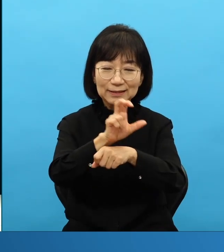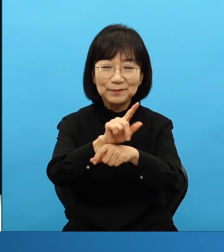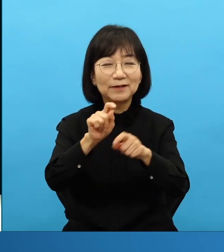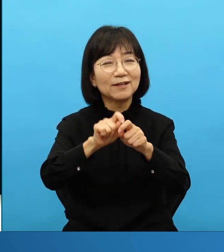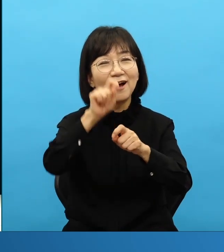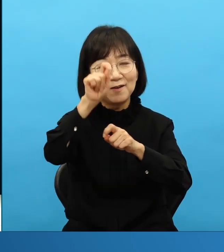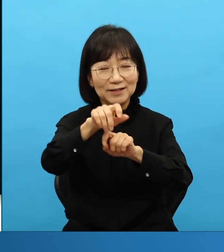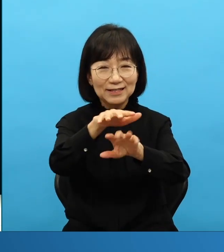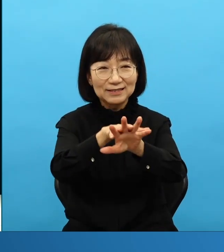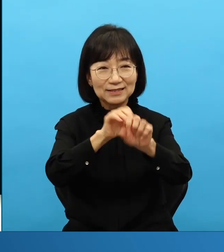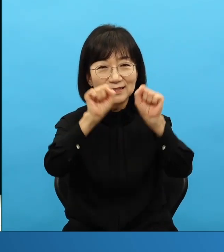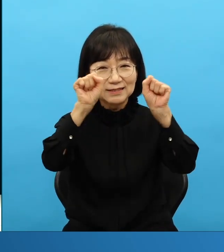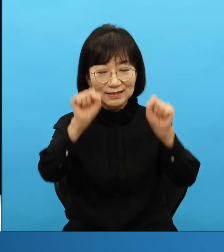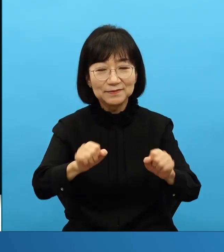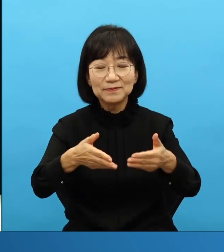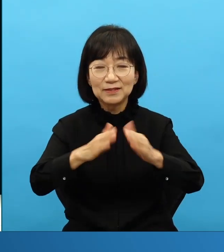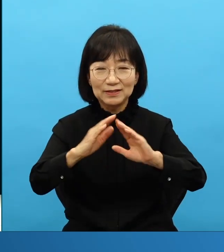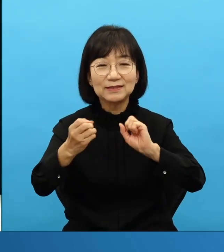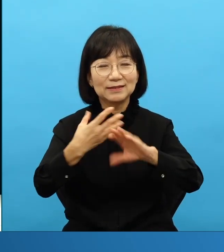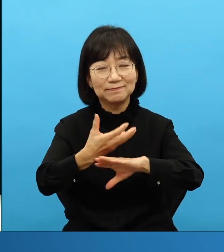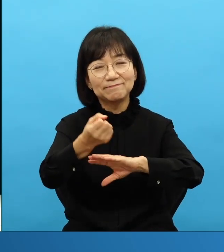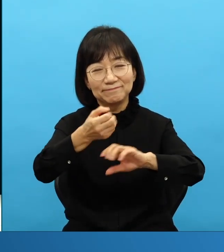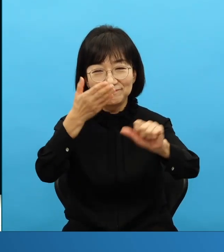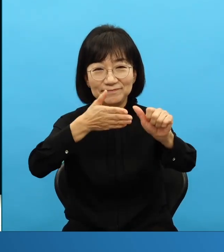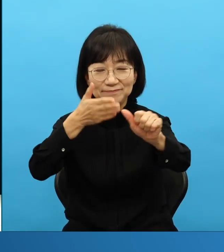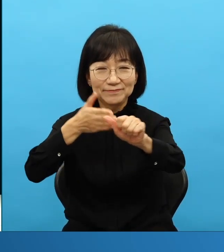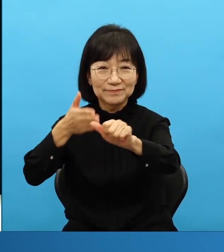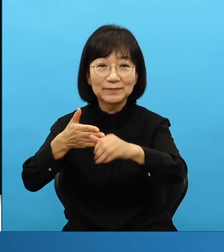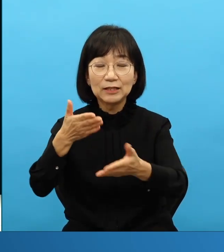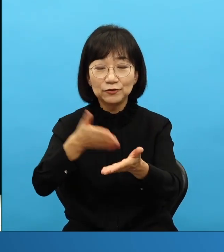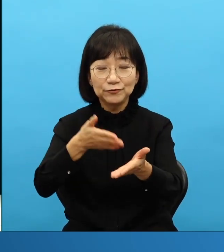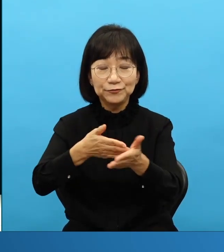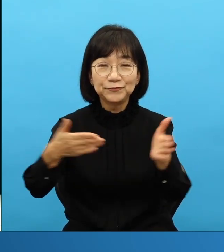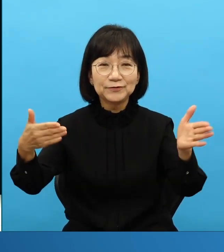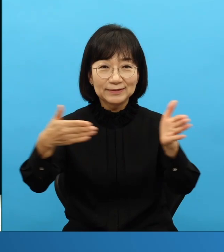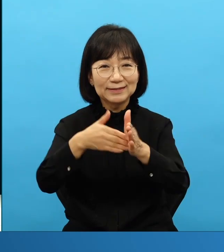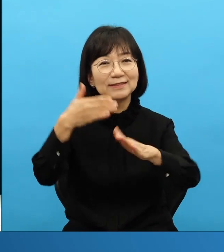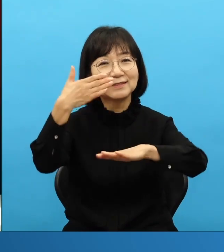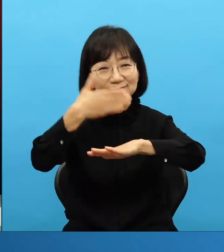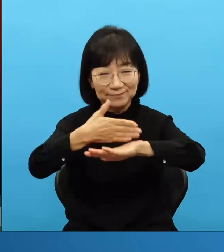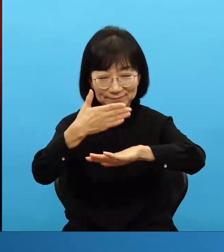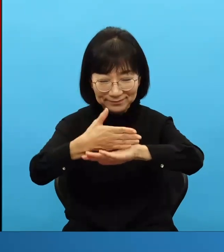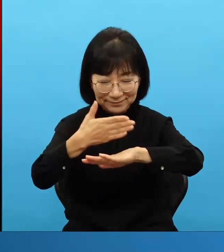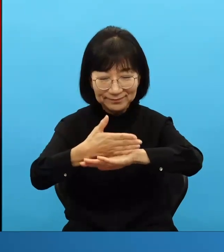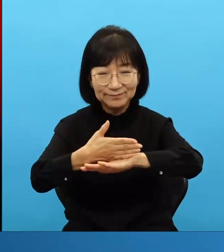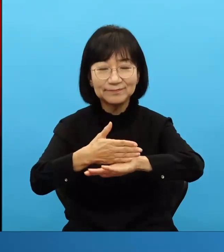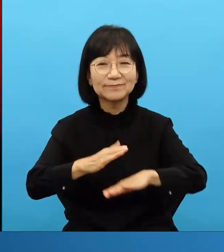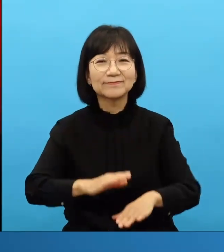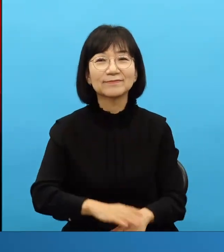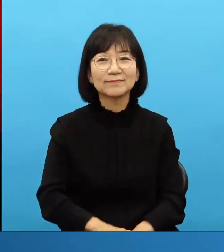시스템이 세워지는 응답 누리시기 바랍니다. 뉴스를 마칩니다. 고맙습니다.